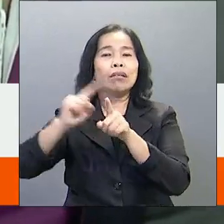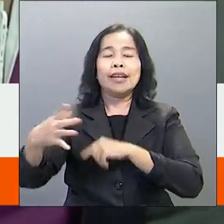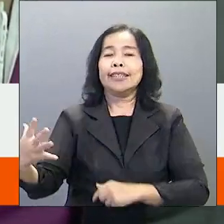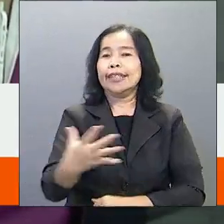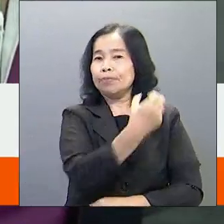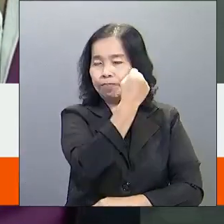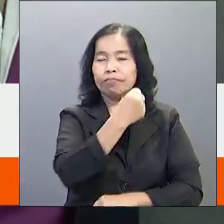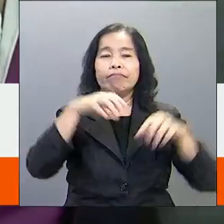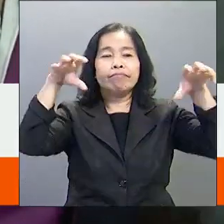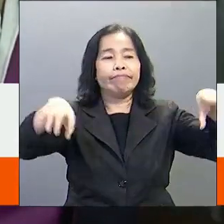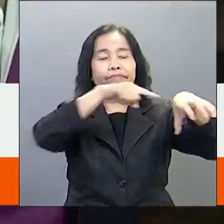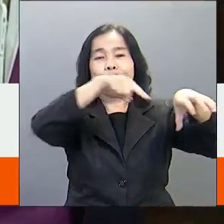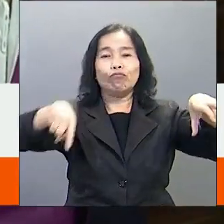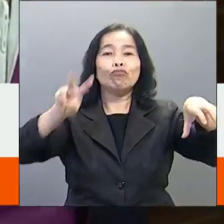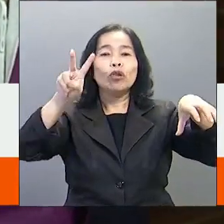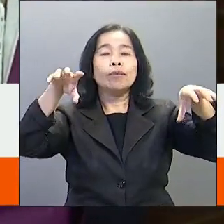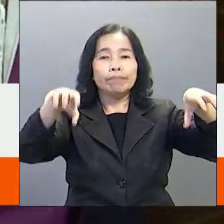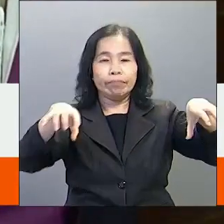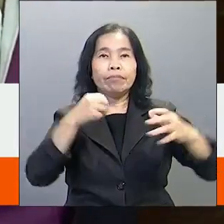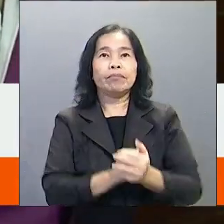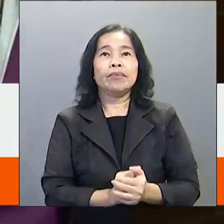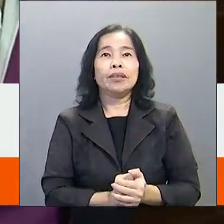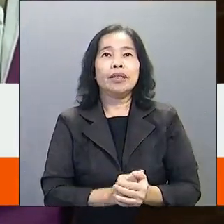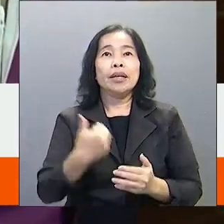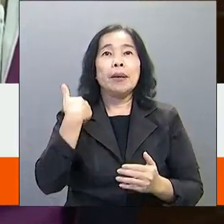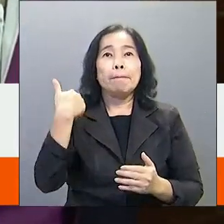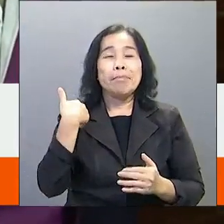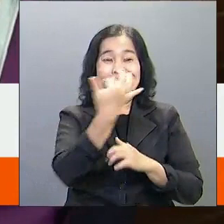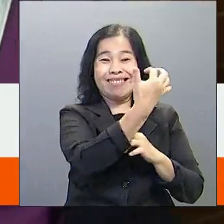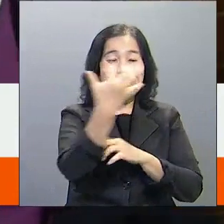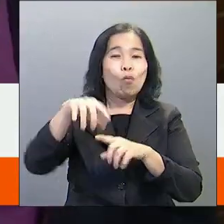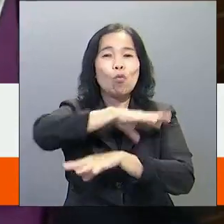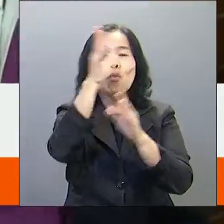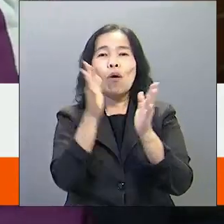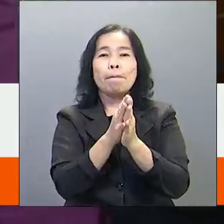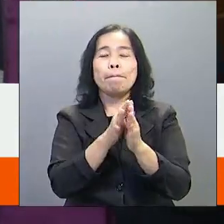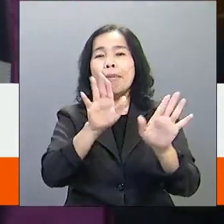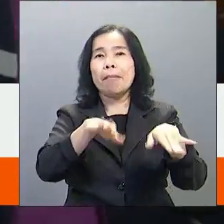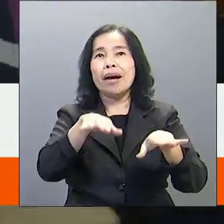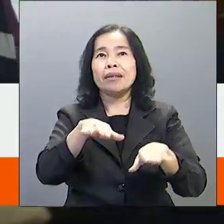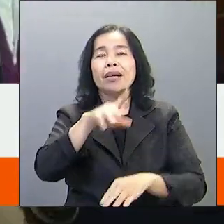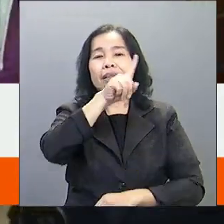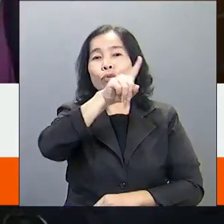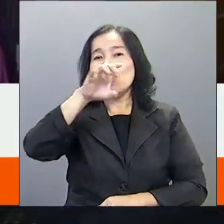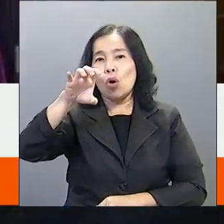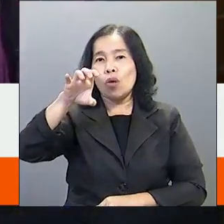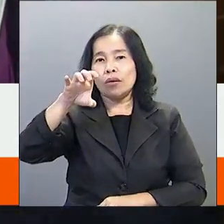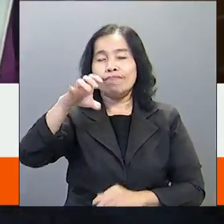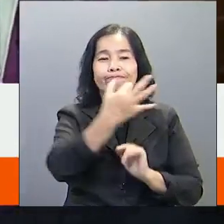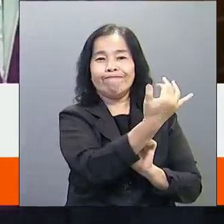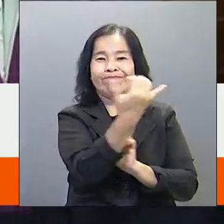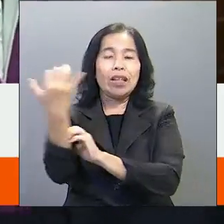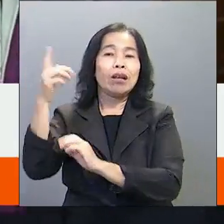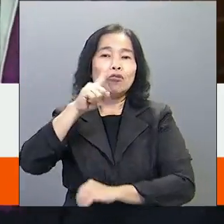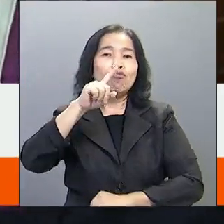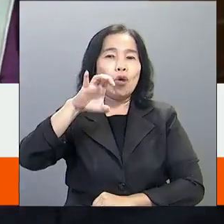ก็ได้ชุดบิตคอยเนี่ยทั้งหมดอยู่ประมาณเกือบ100กว่าชุดนะครับ100กว่าชุ